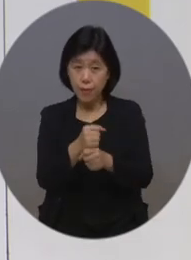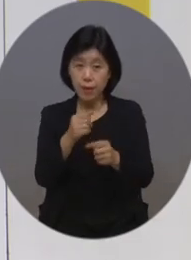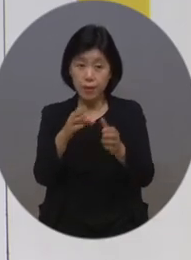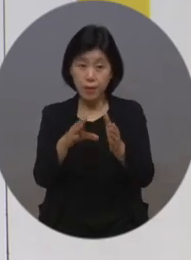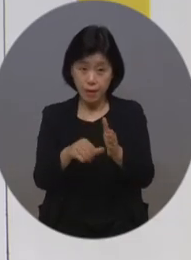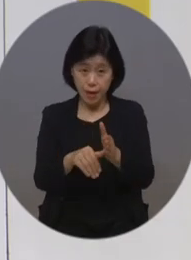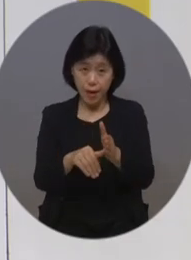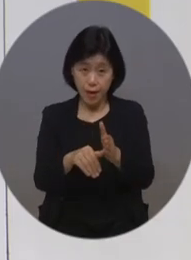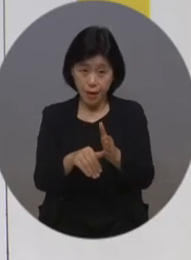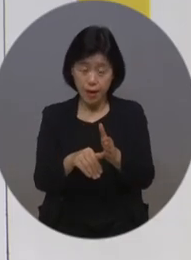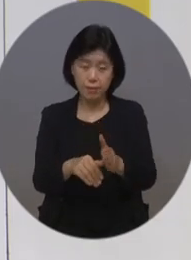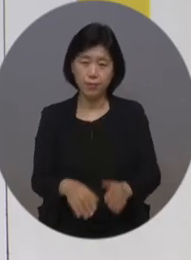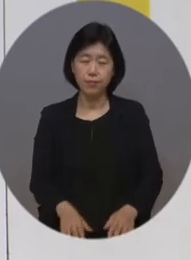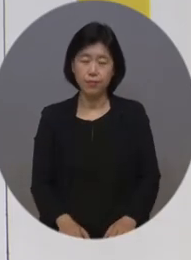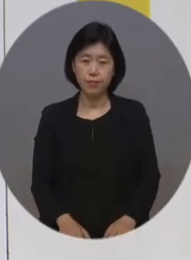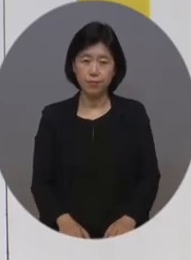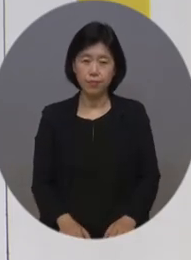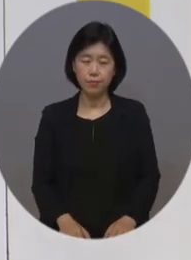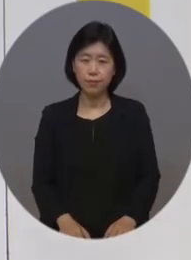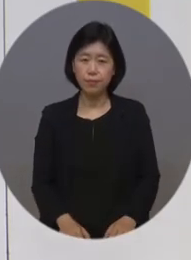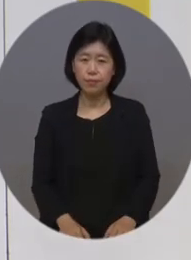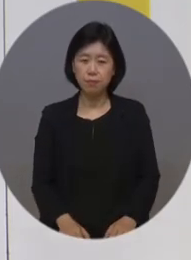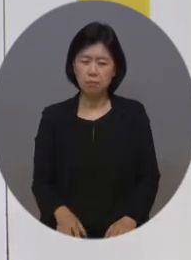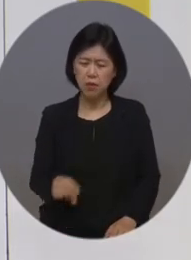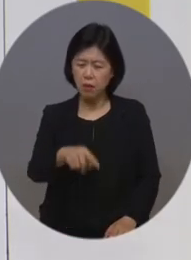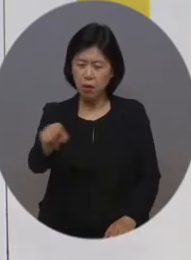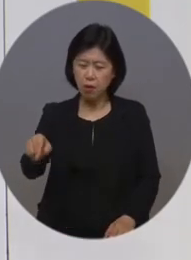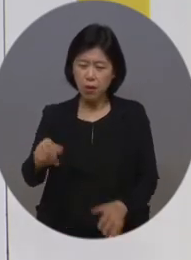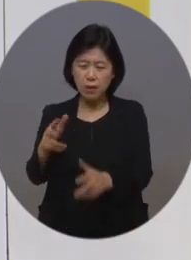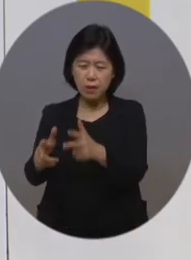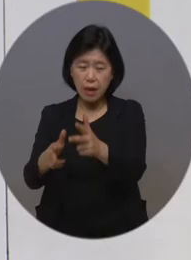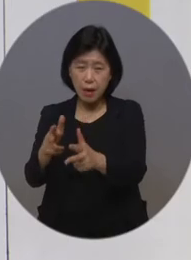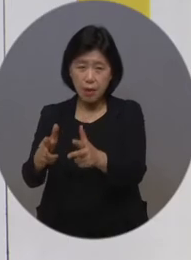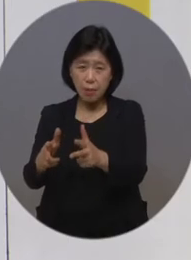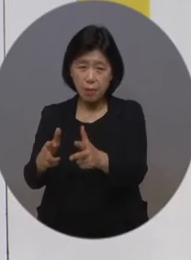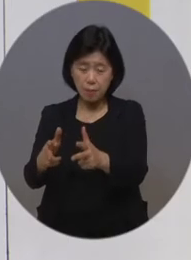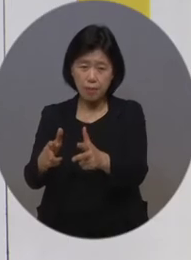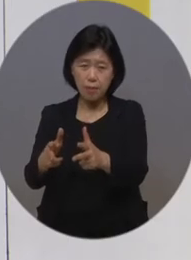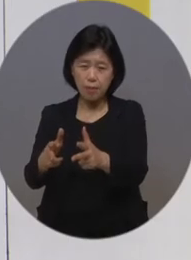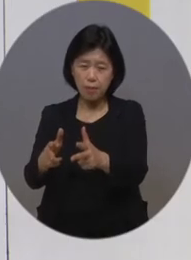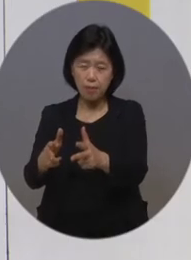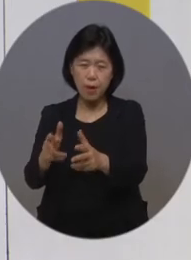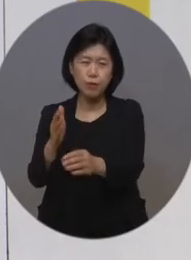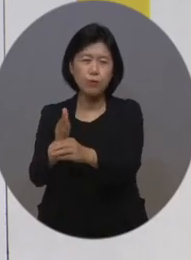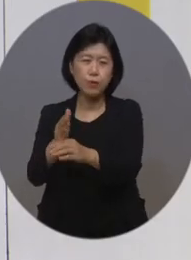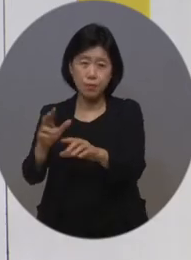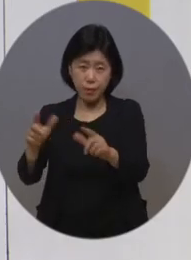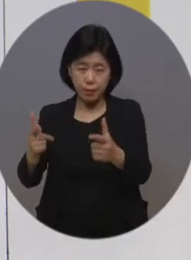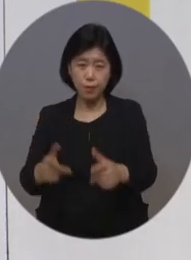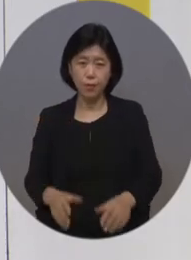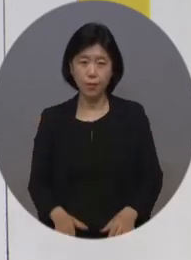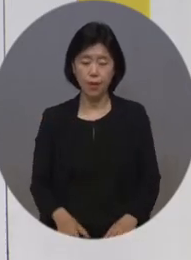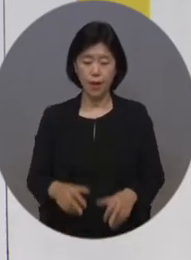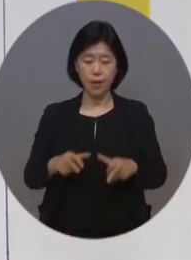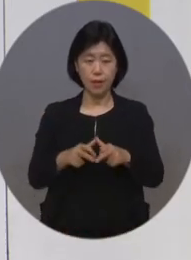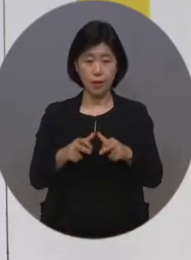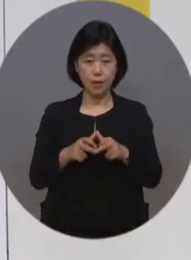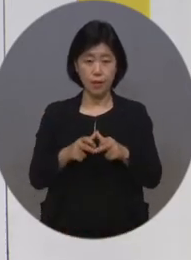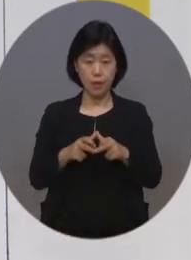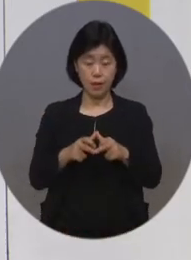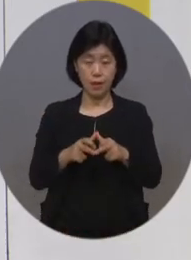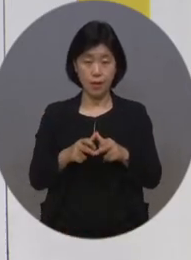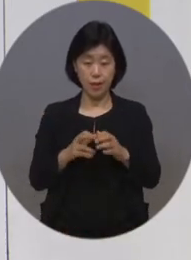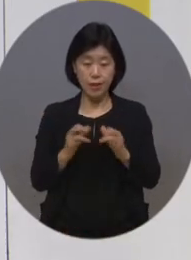자기 살고 있는 집에서 4 불러서 아 원스톱으로 서비스를 받을 수 있는 이걸 까